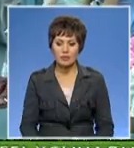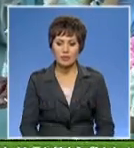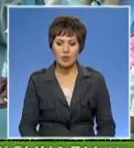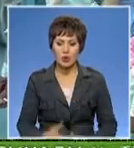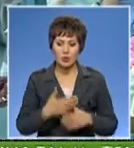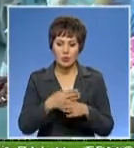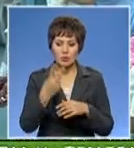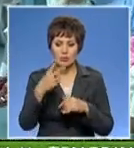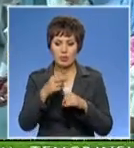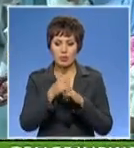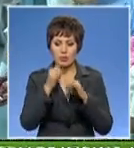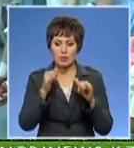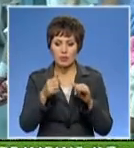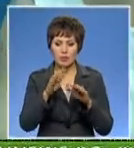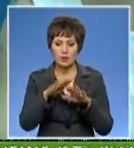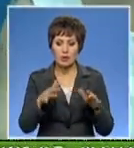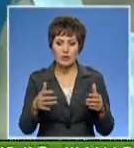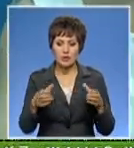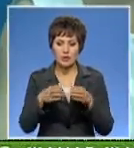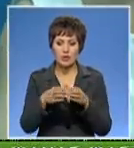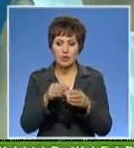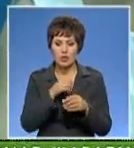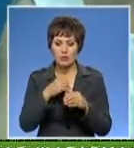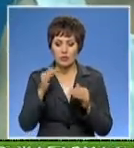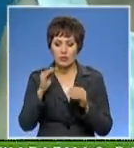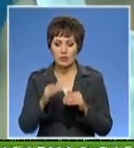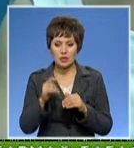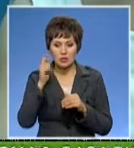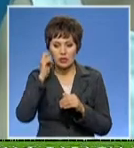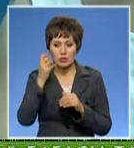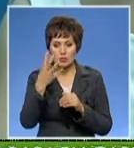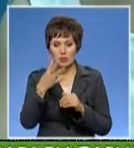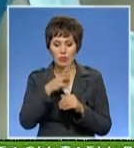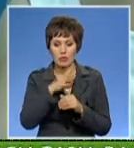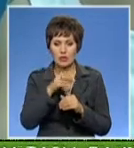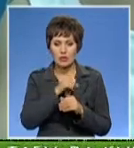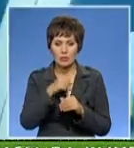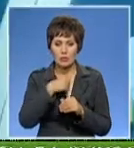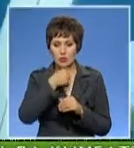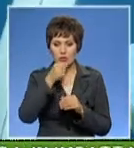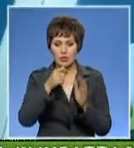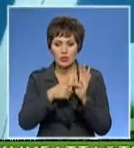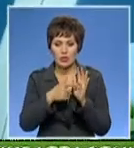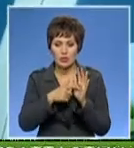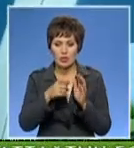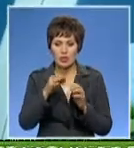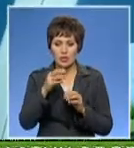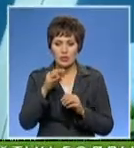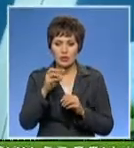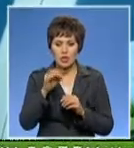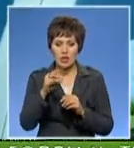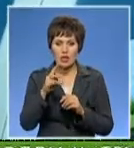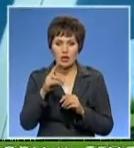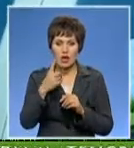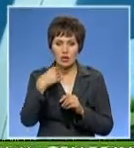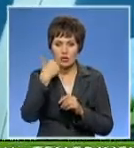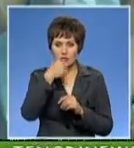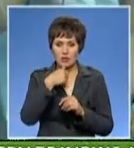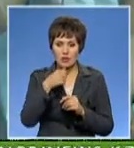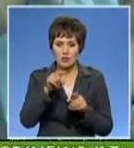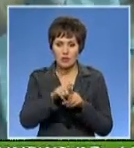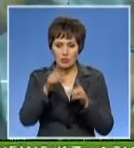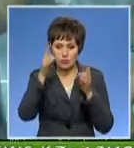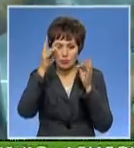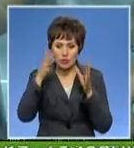шарасына 20-дан аса бала жиналды. Олардың ең кішкентайының жасы 4-те болса, үлкені 7-де. Еркежан мен Тоғжан жылына бір келетін бұл